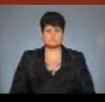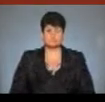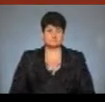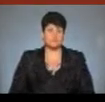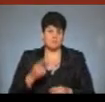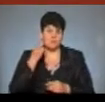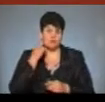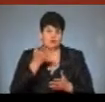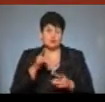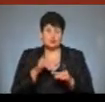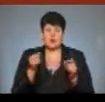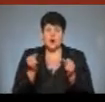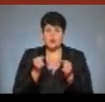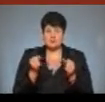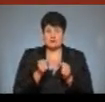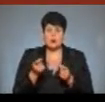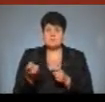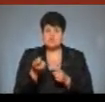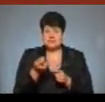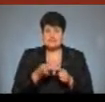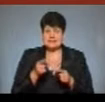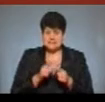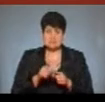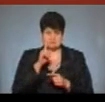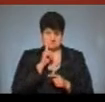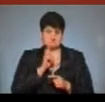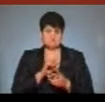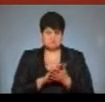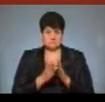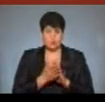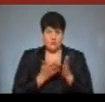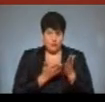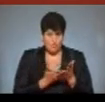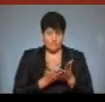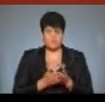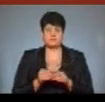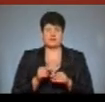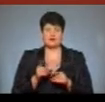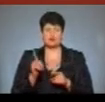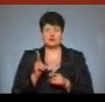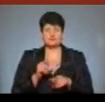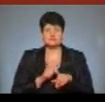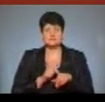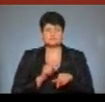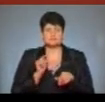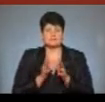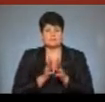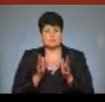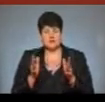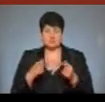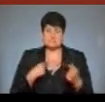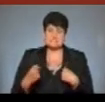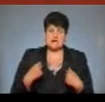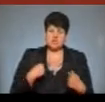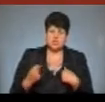Власне, ми почули, що для озимої пшениці такі умови сприятливі. Які культури найбільше відчувають і